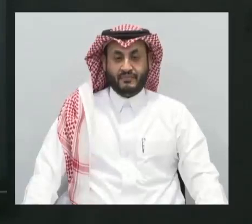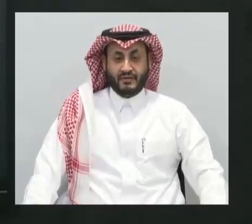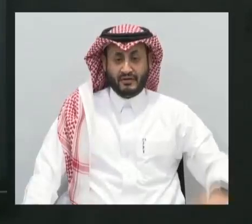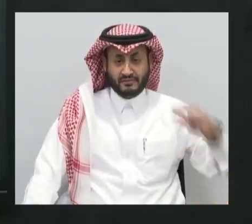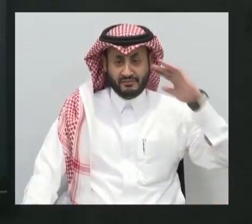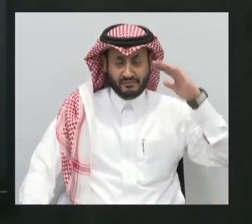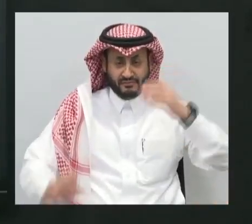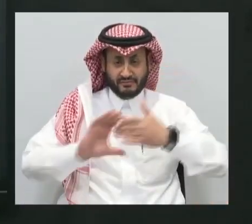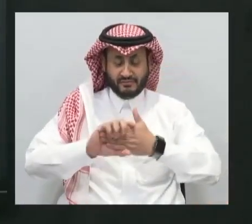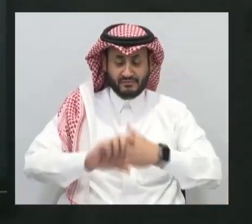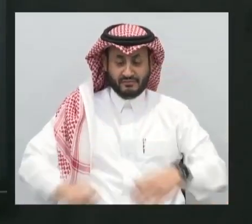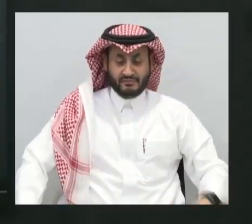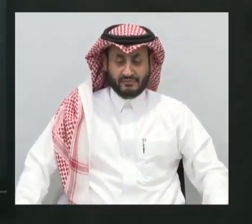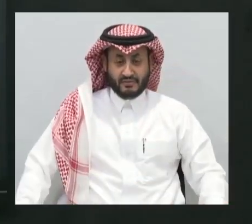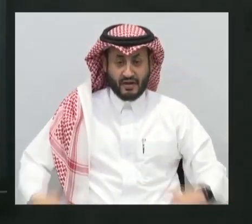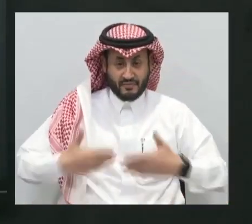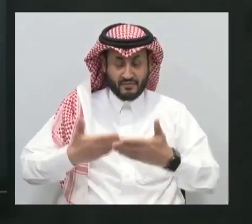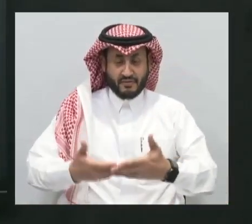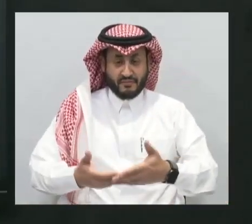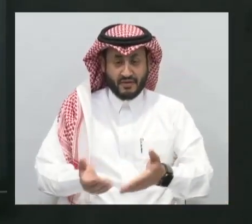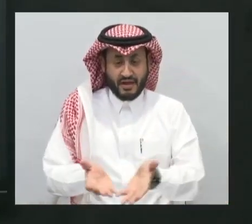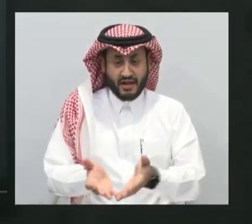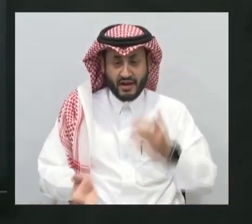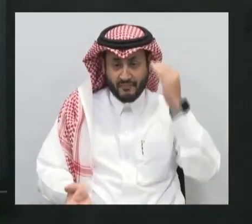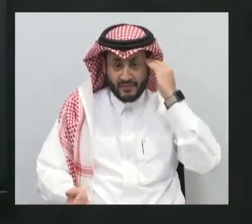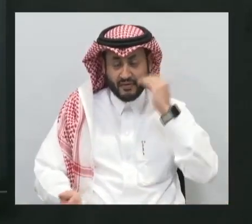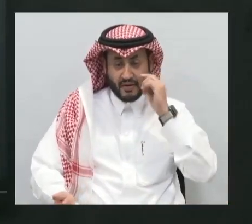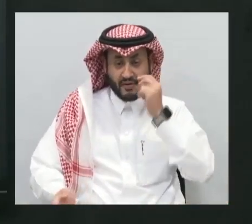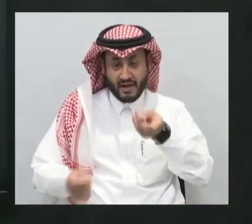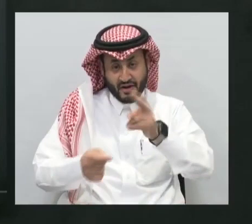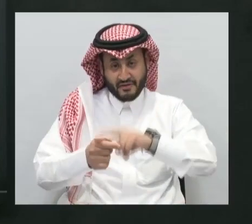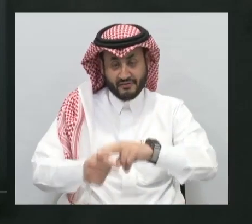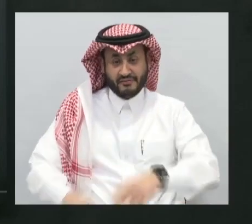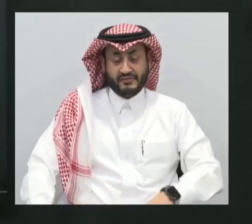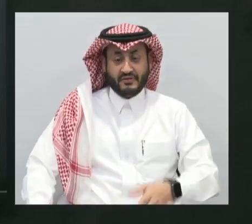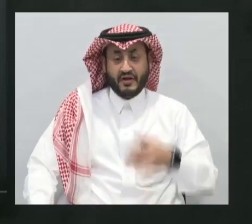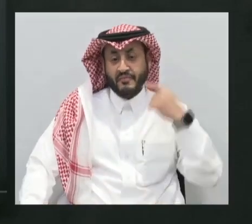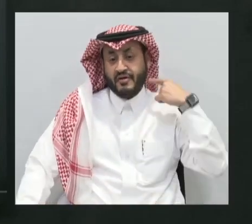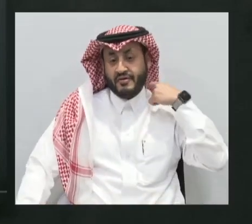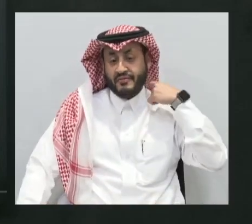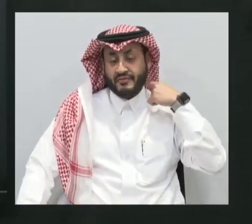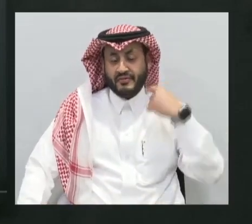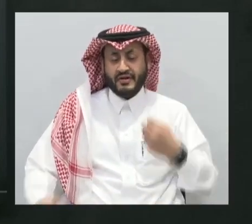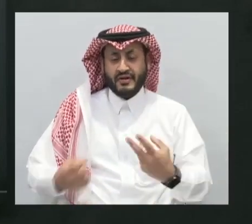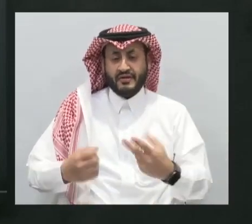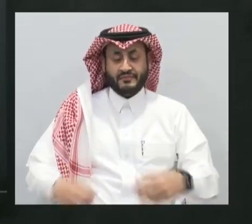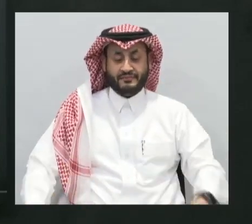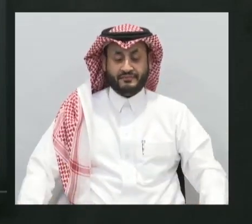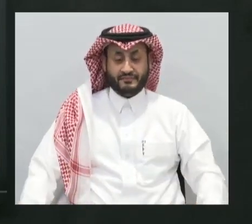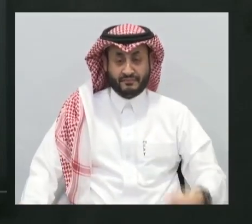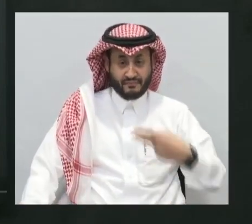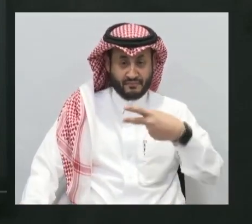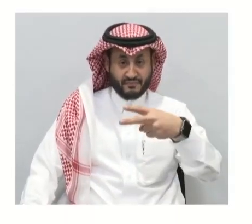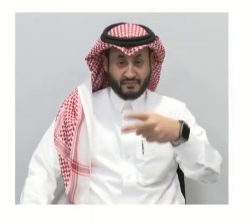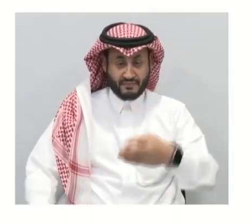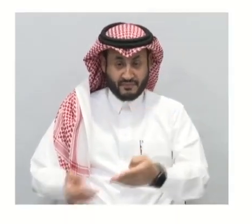السلام عليكم ورحمه الله حياكم الله طلابنا طالباتنا مره اخرى في حصه من حصص العلوم الجميله للصف الثاني